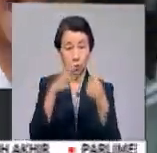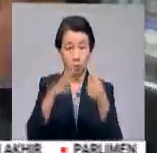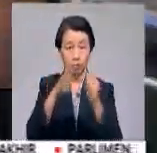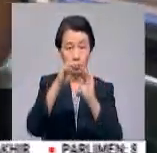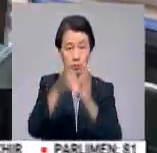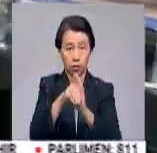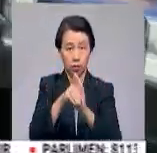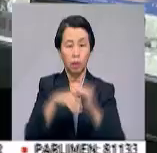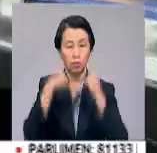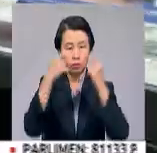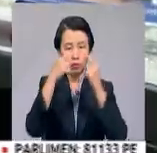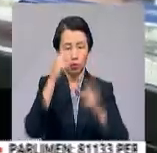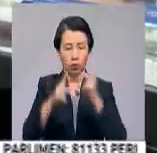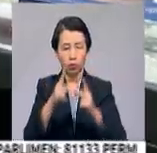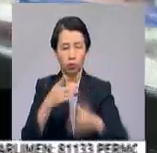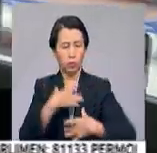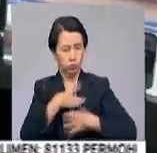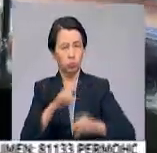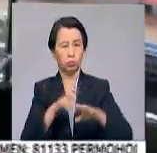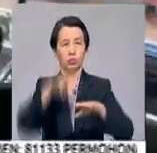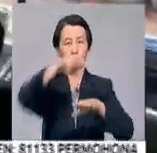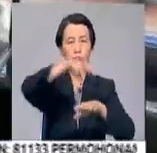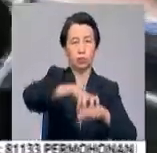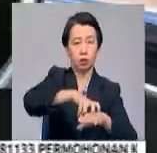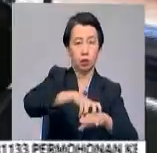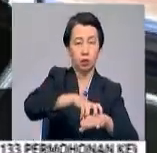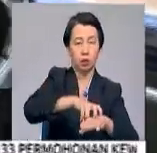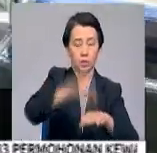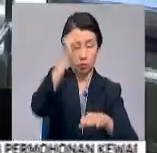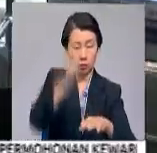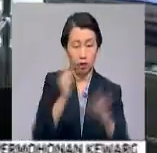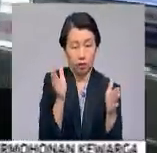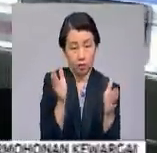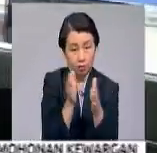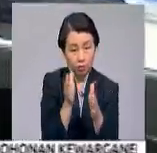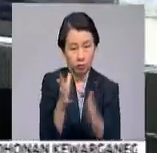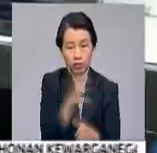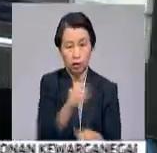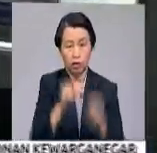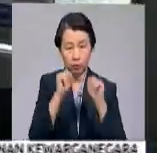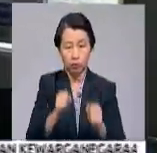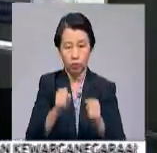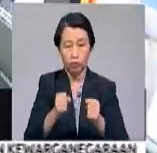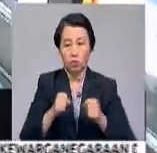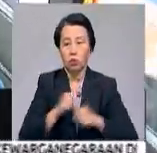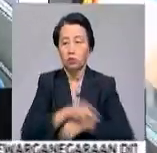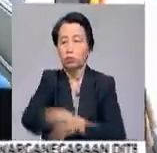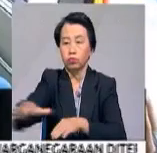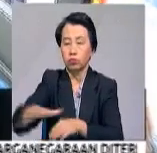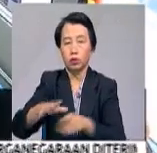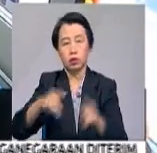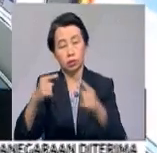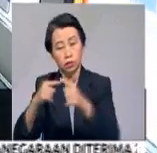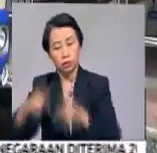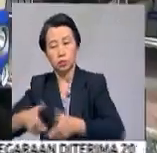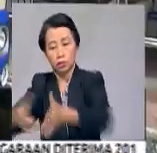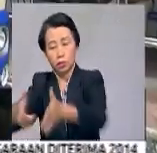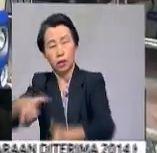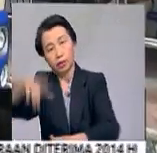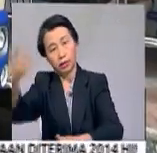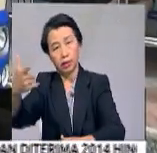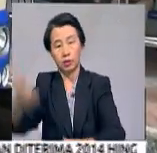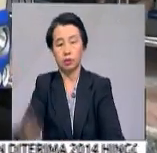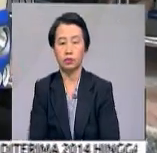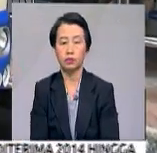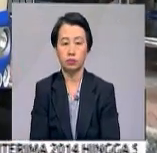minit berjaya menambat hati orang ramai menggunakan pengangkutan awam sekaligus dapat diperluaskan ke laluan lain.